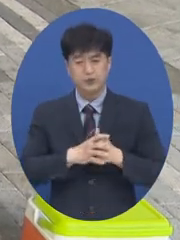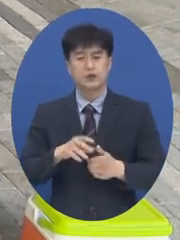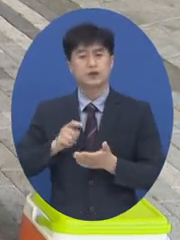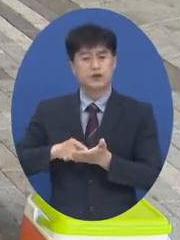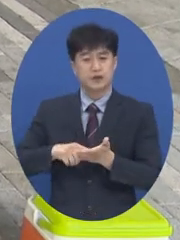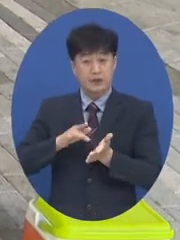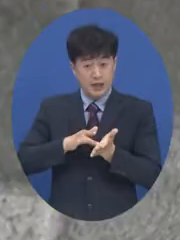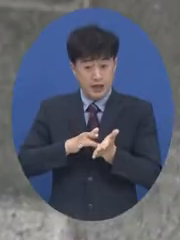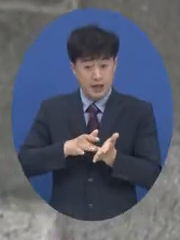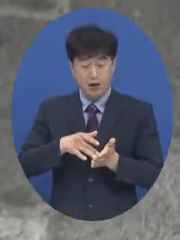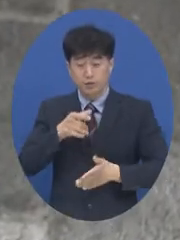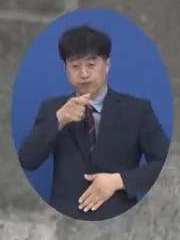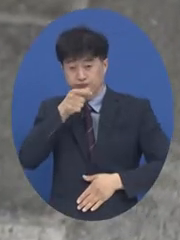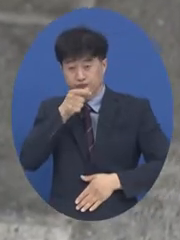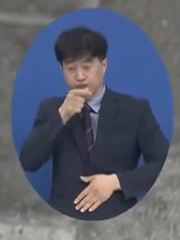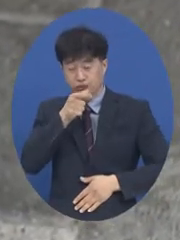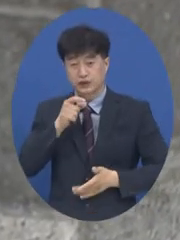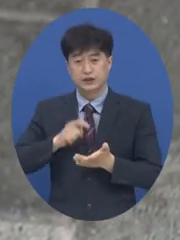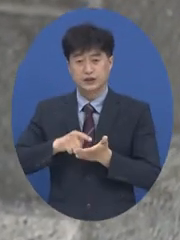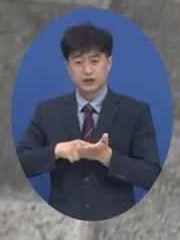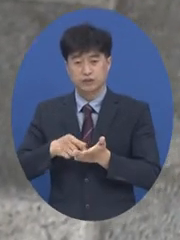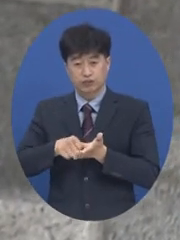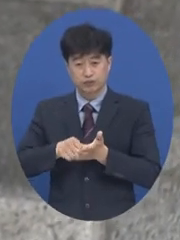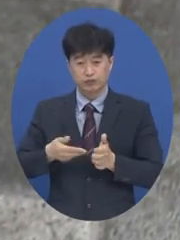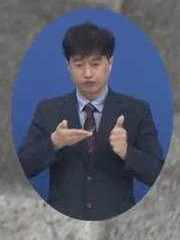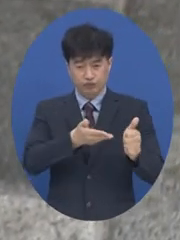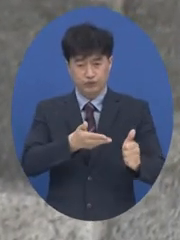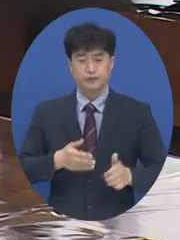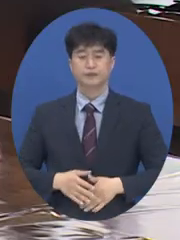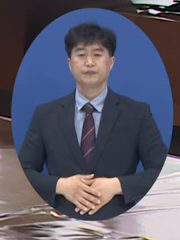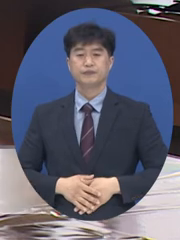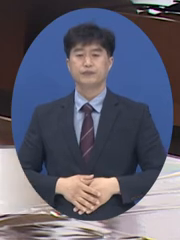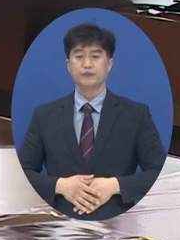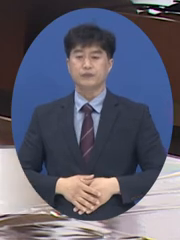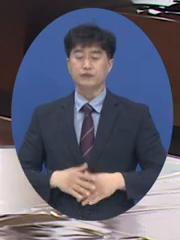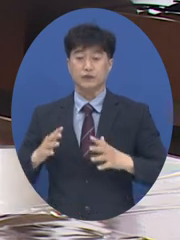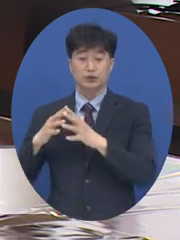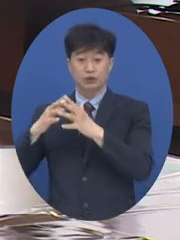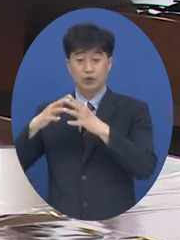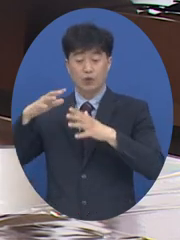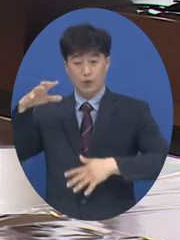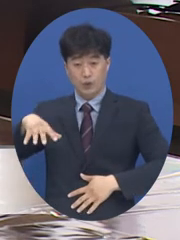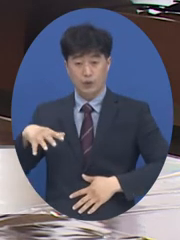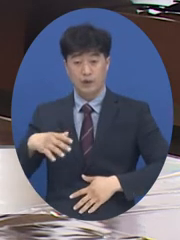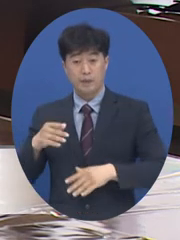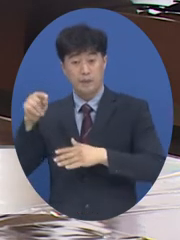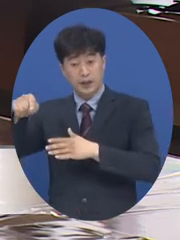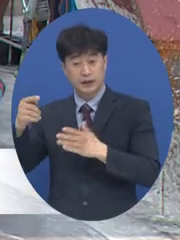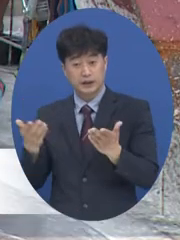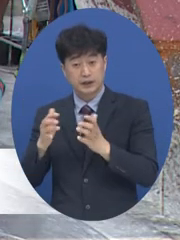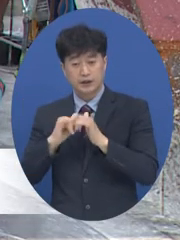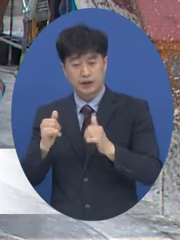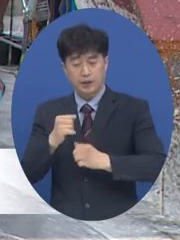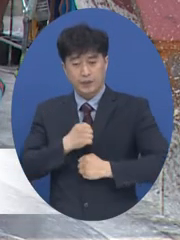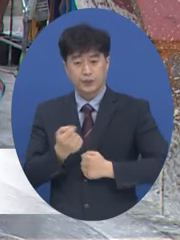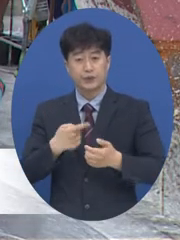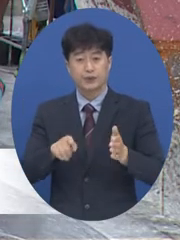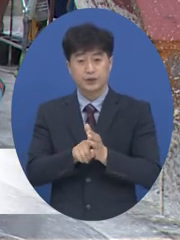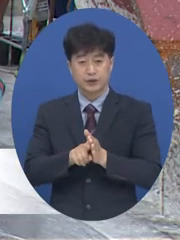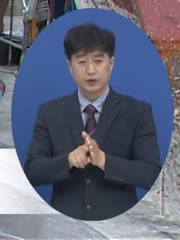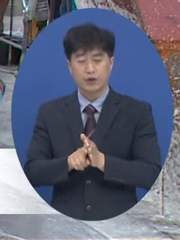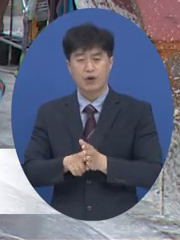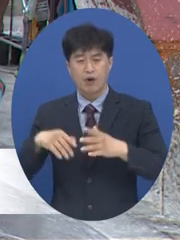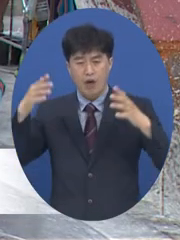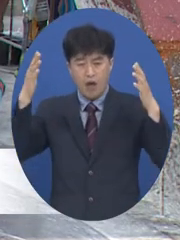응급 의약품과 식수 등 긴급 구호 물품을 지원합니다. 건설 현장을 비롯한 야외 근로자 보호를 위해선